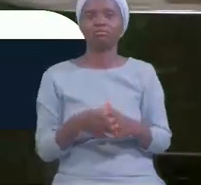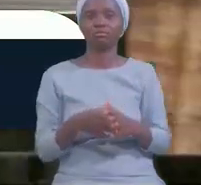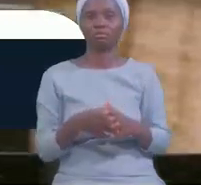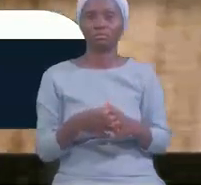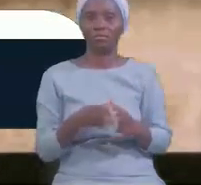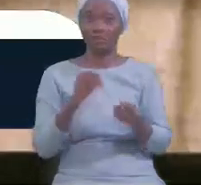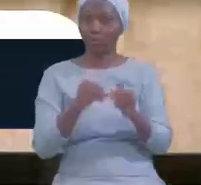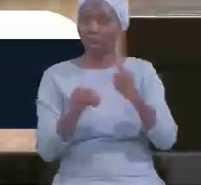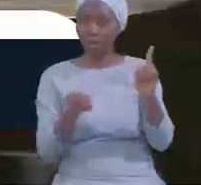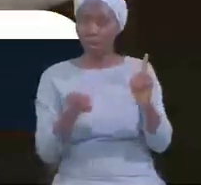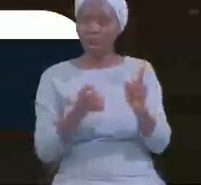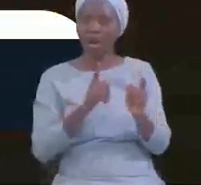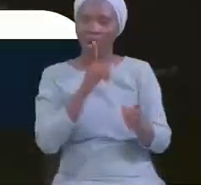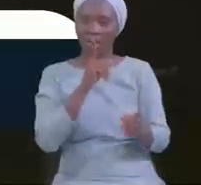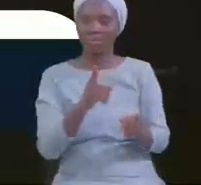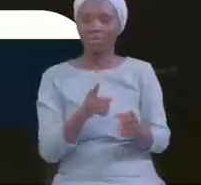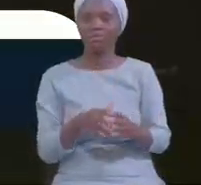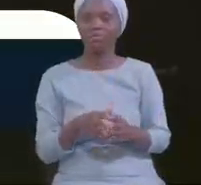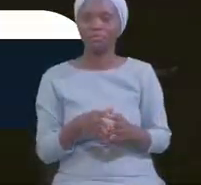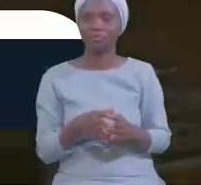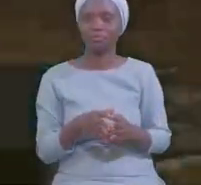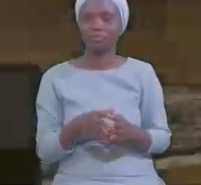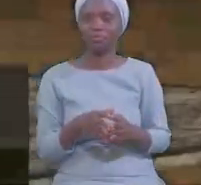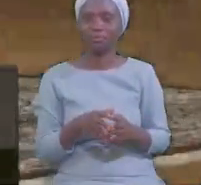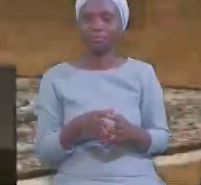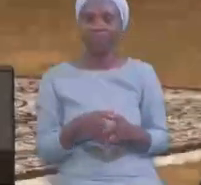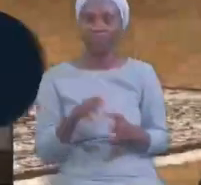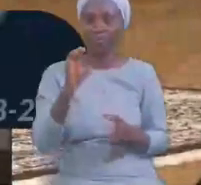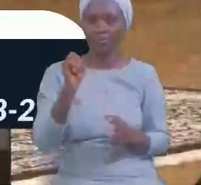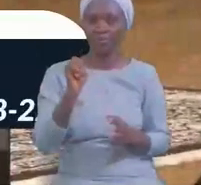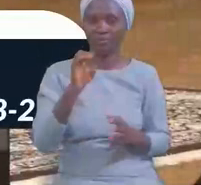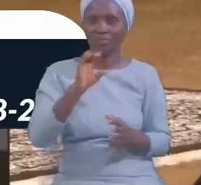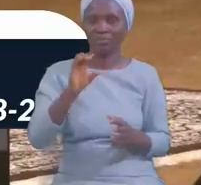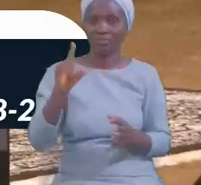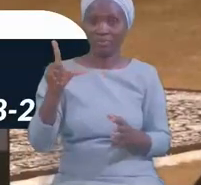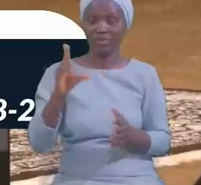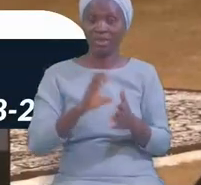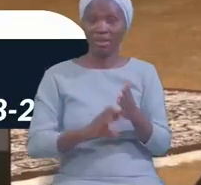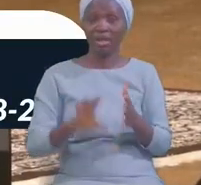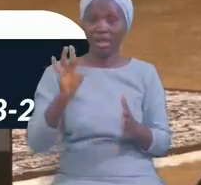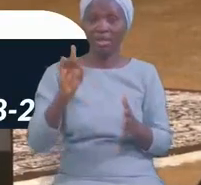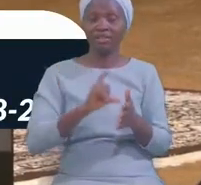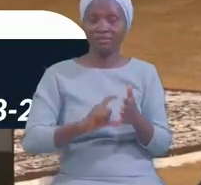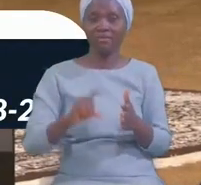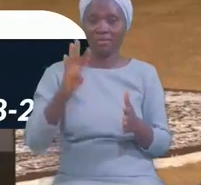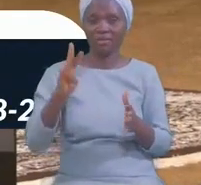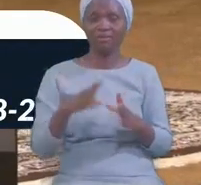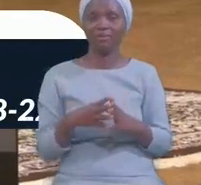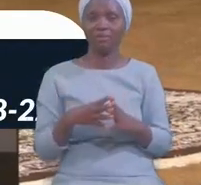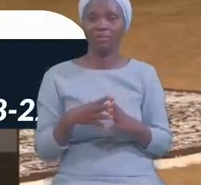puissance. Non. Ecclésiaste chapitre 8, verset